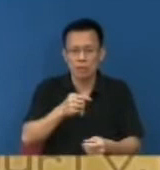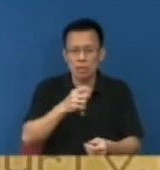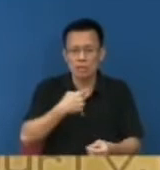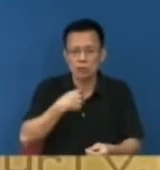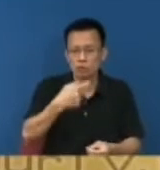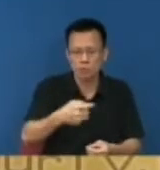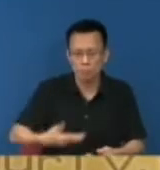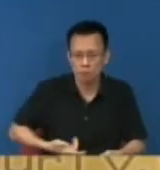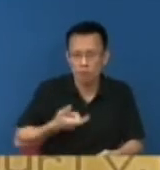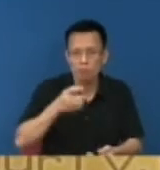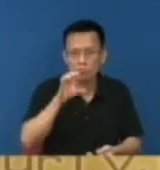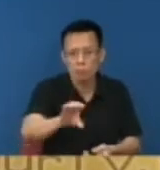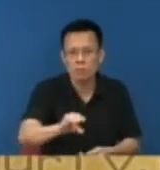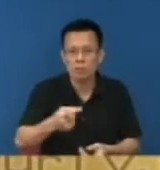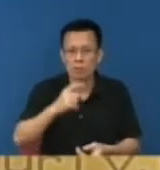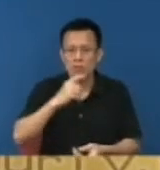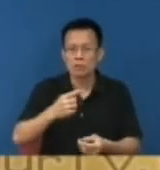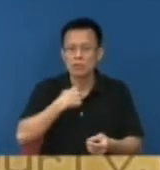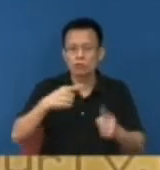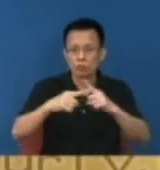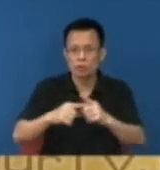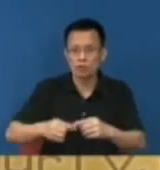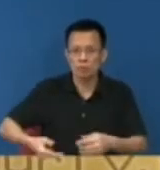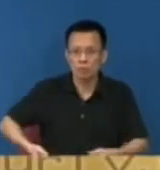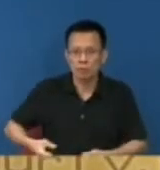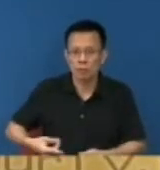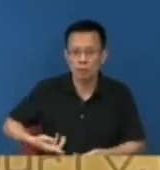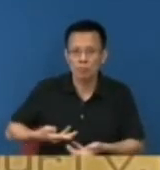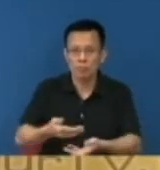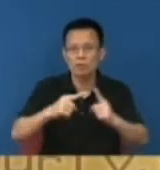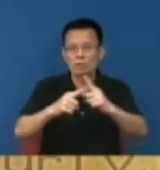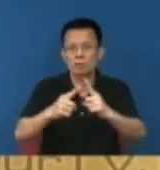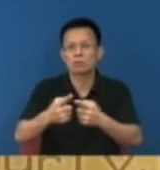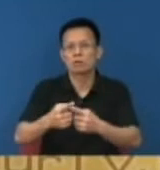個暴力嘅團體，係咪？就係叫做